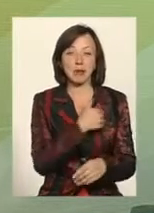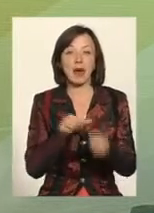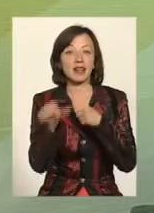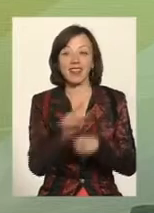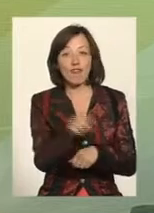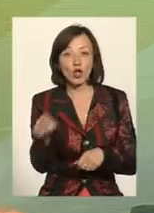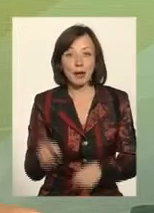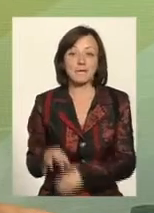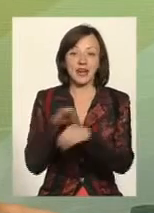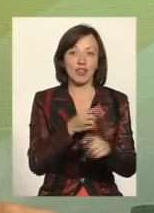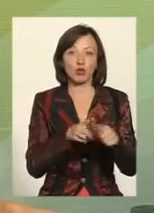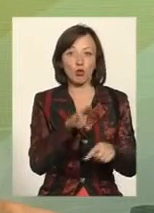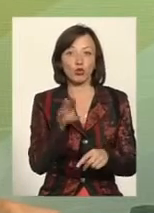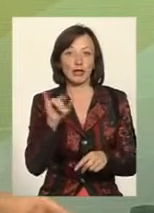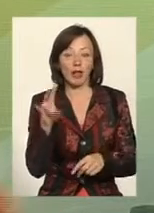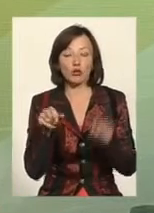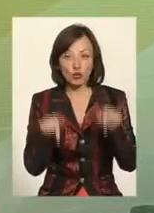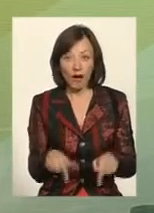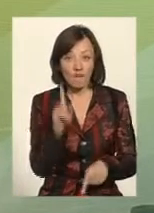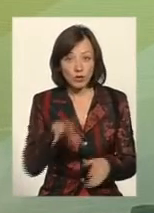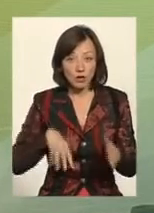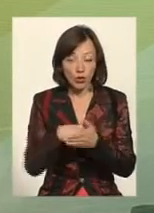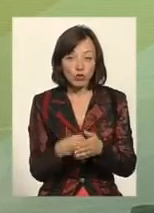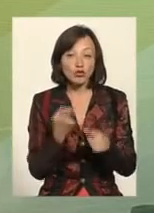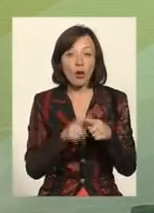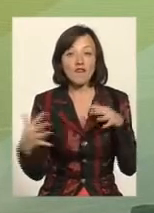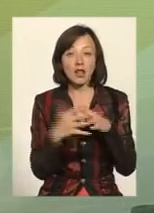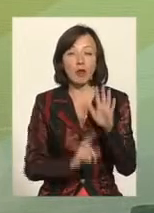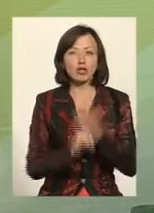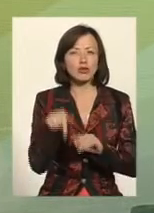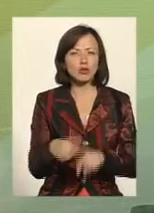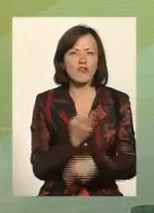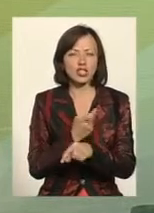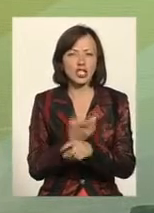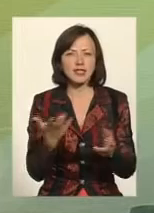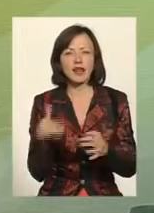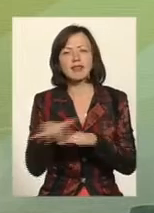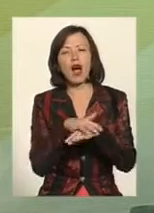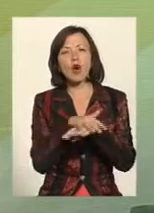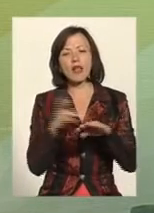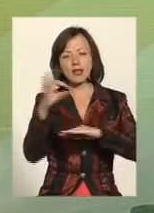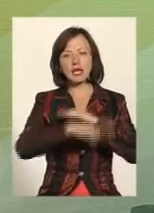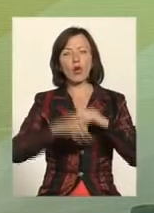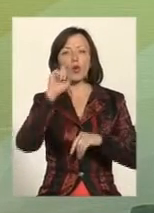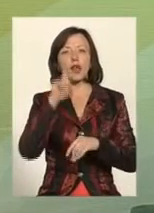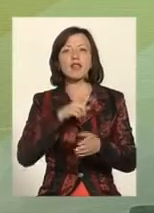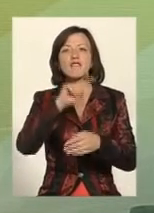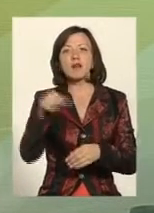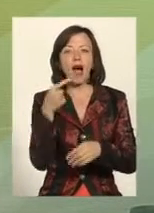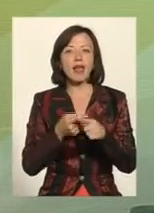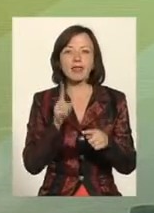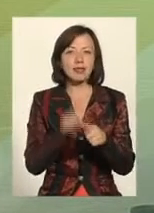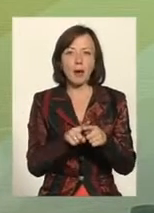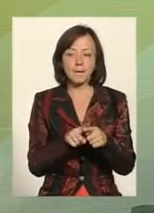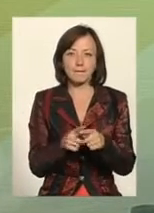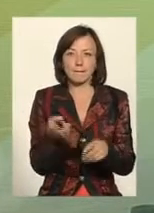не вони привели цього Путіна сюди? Так от за рахунок чого війна почалася? Якщо тут фашисти і народ на західній Україні вимагає, щоб він не прийшов, от сюди і